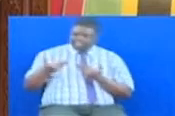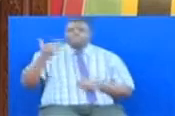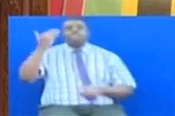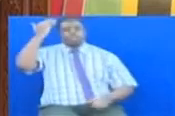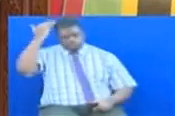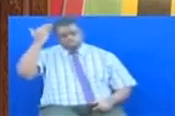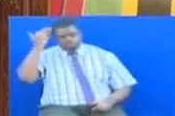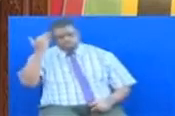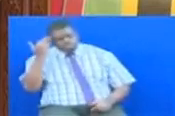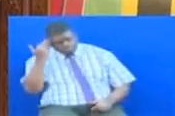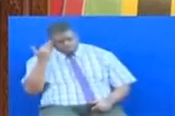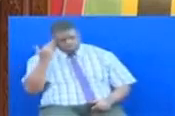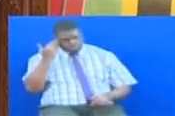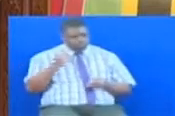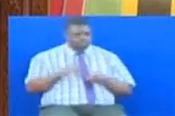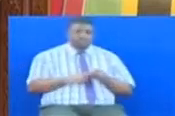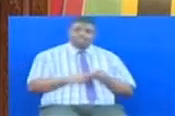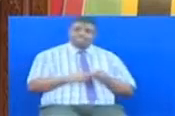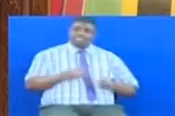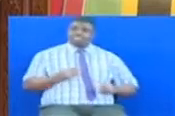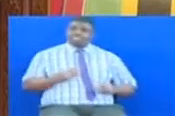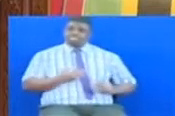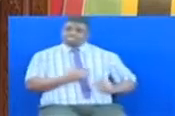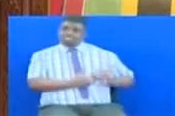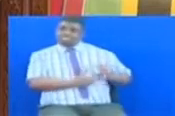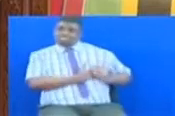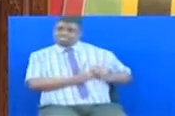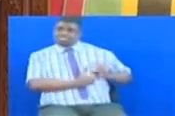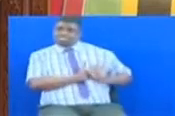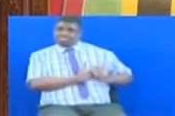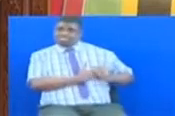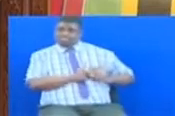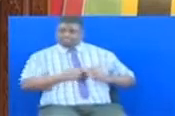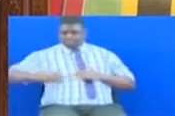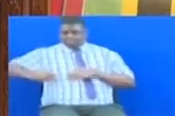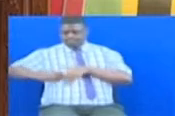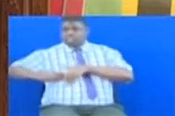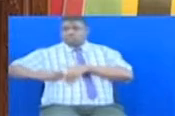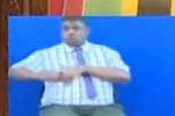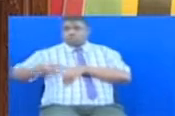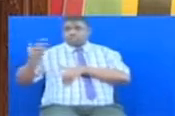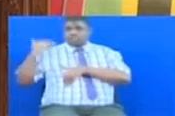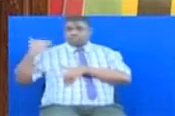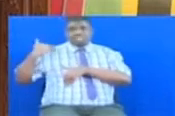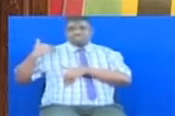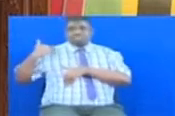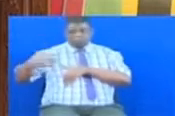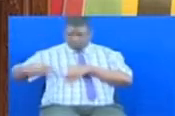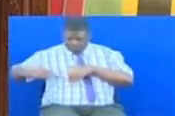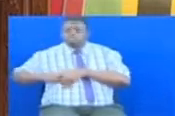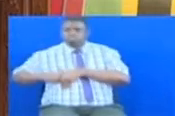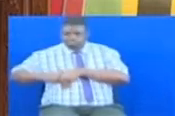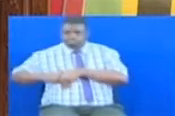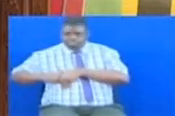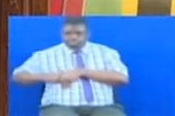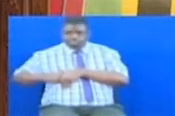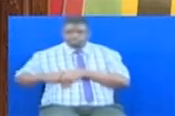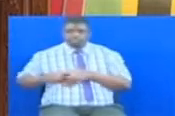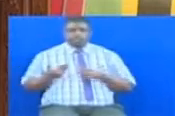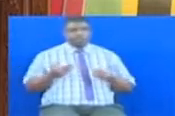ambayo ya kupandikiza figo ili inafanyika sasa hivi Tanzania, na ilikuwa haifanyiki na inafanyika tena